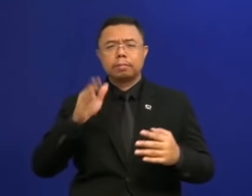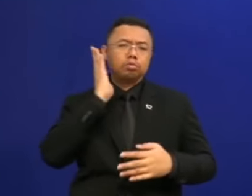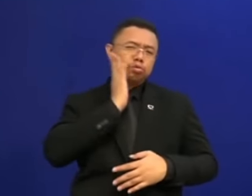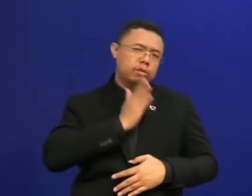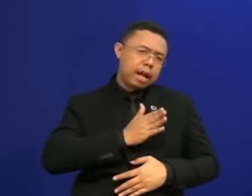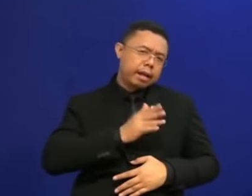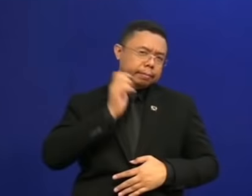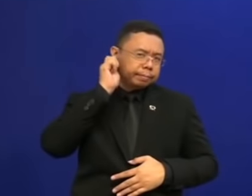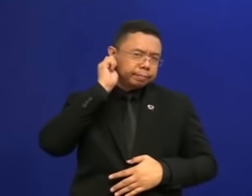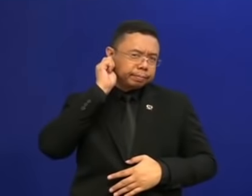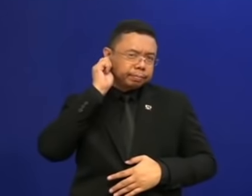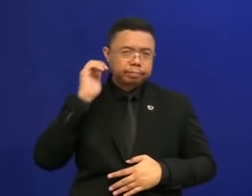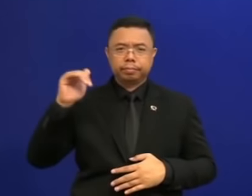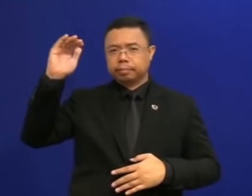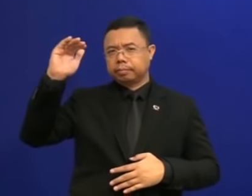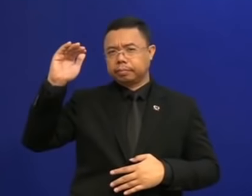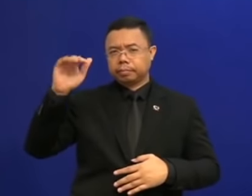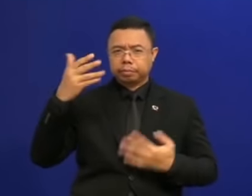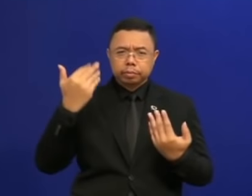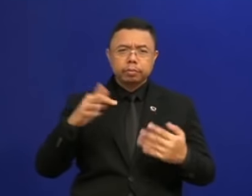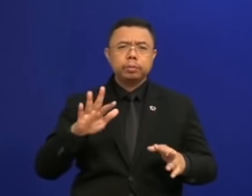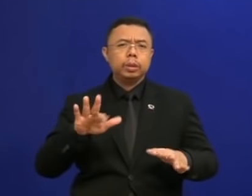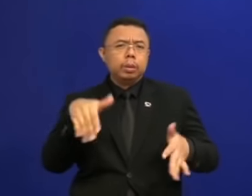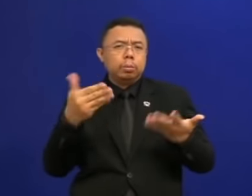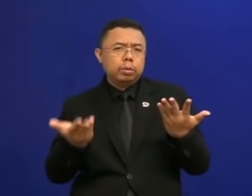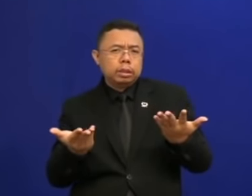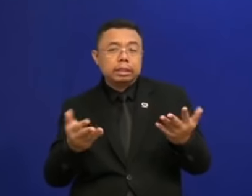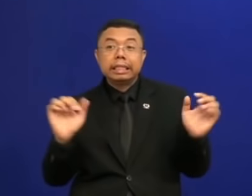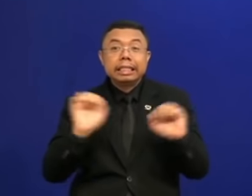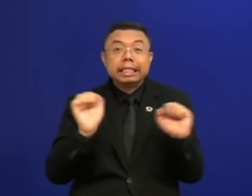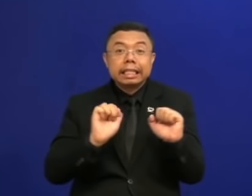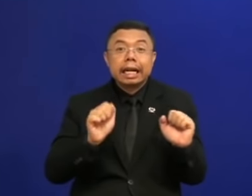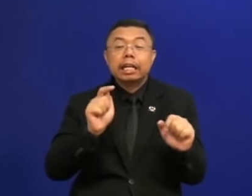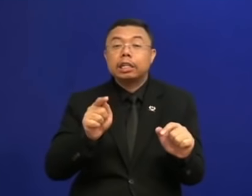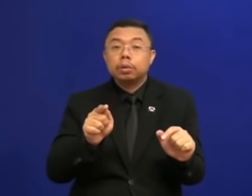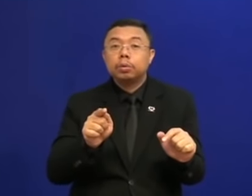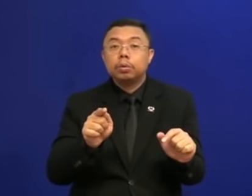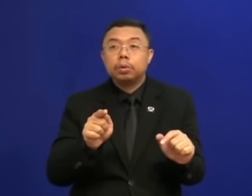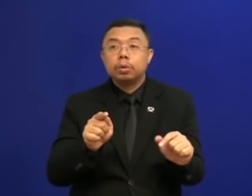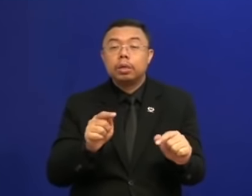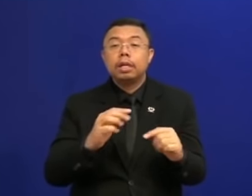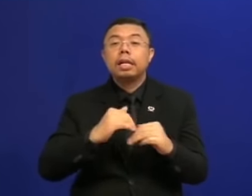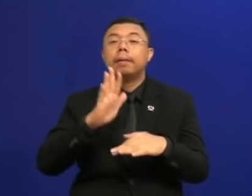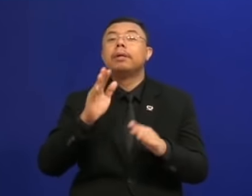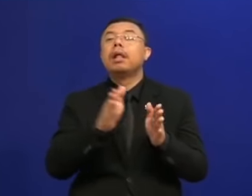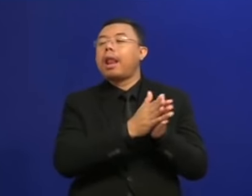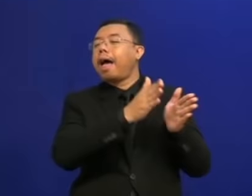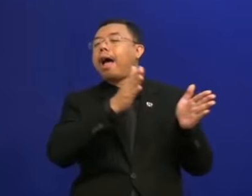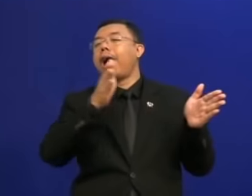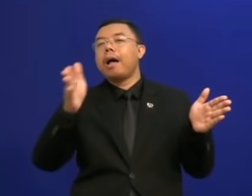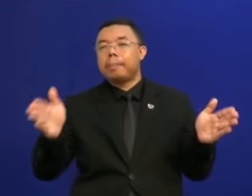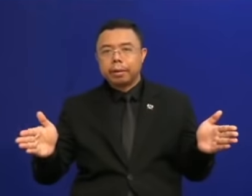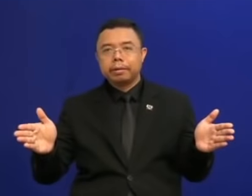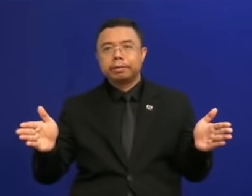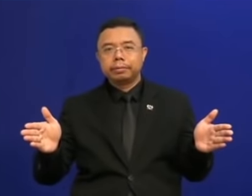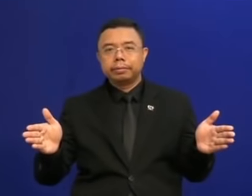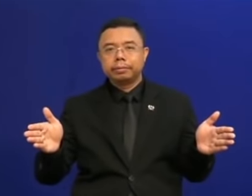pemuda, dewasa muda, mungkin segeranya itu lebih lama.